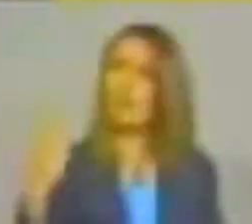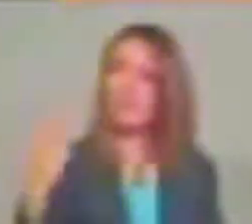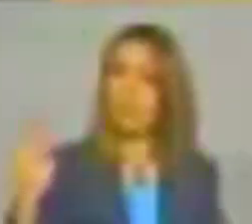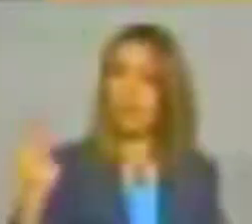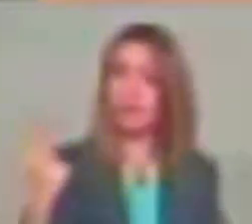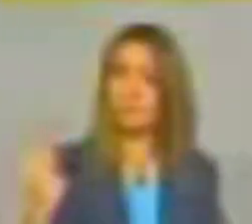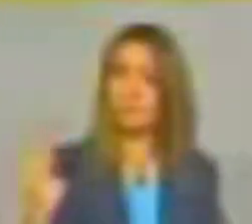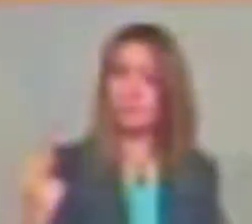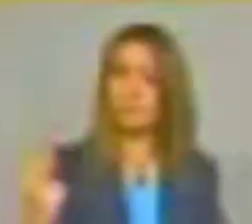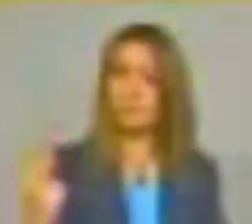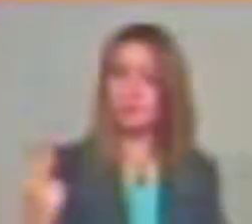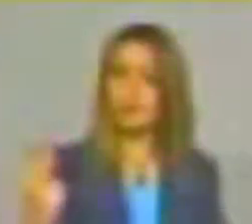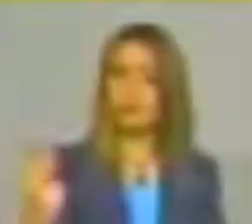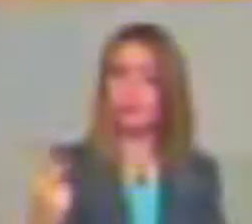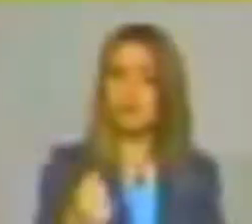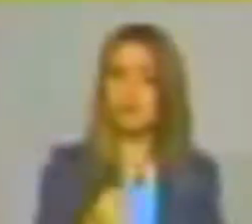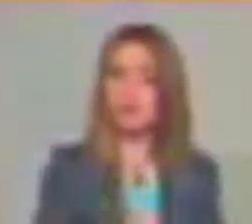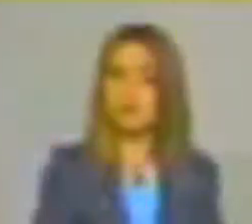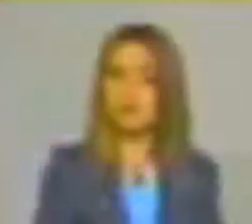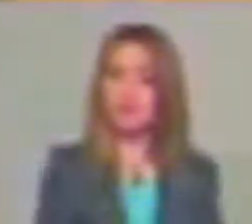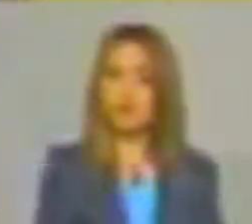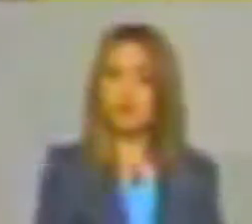Öbür taraftan